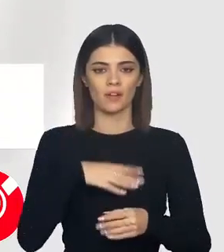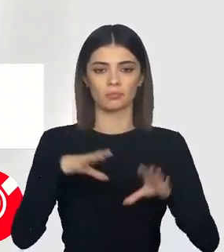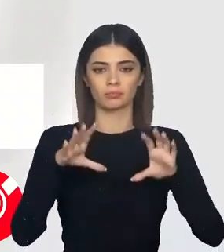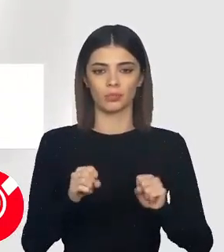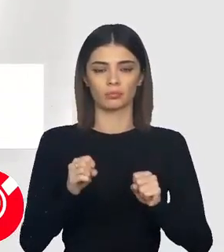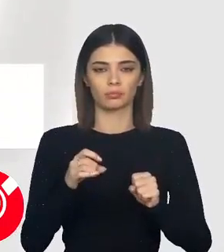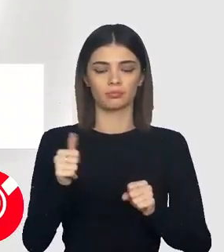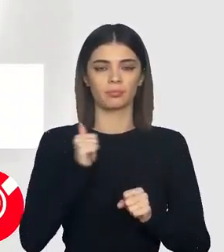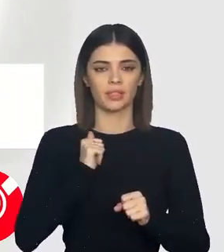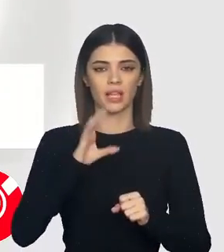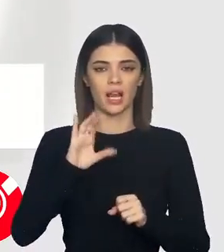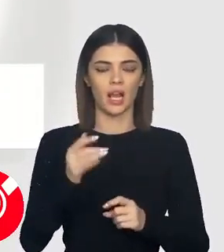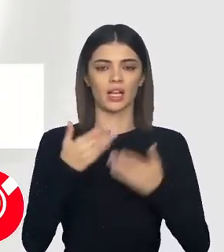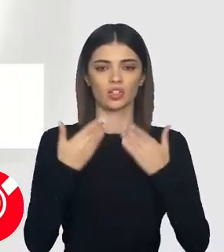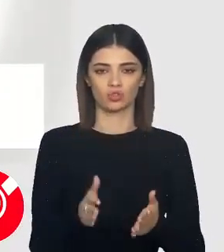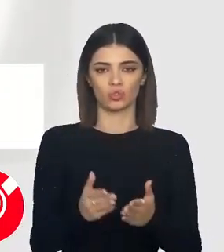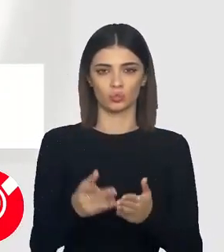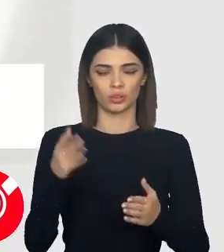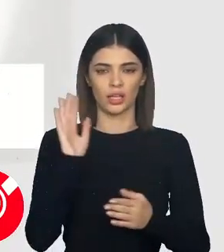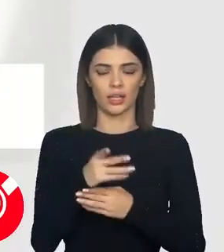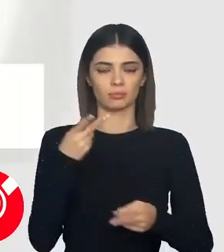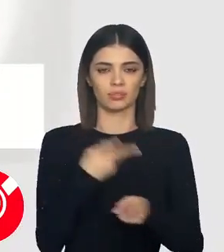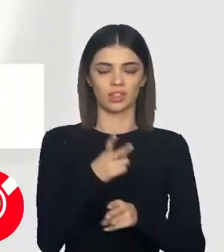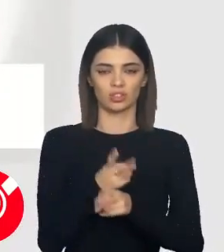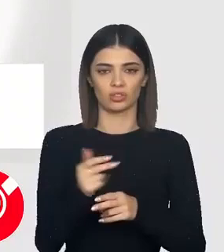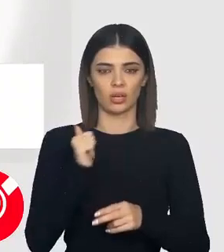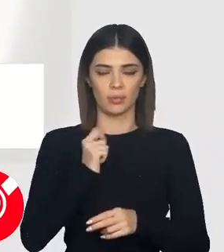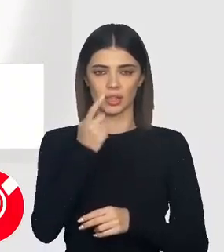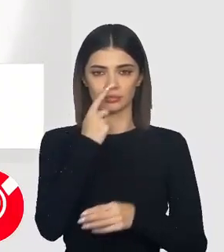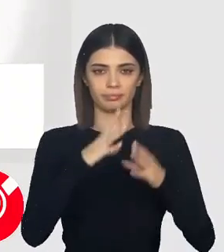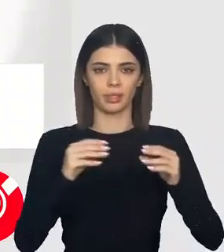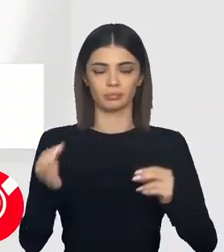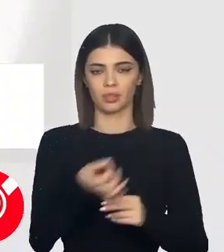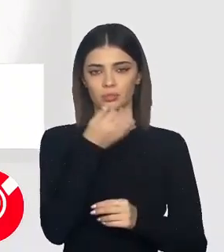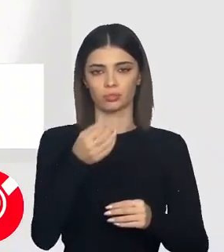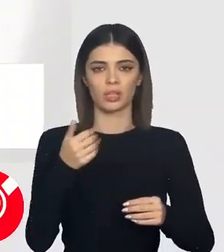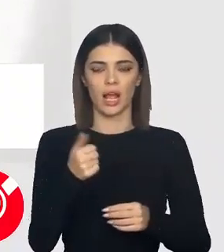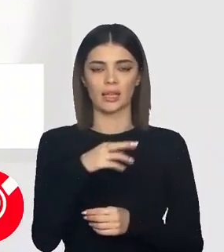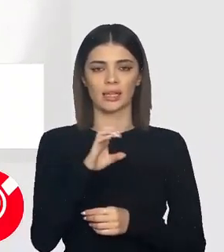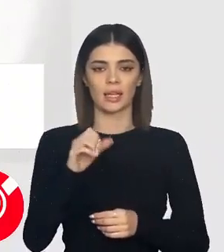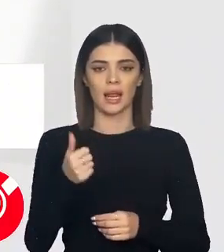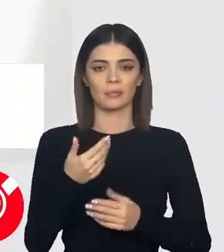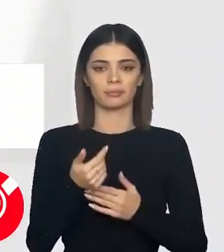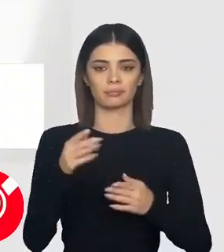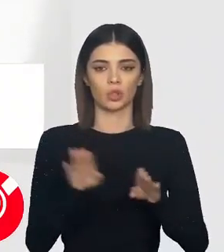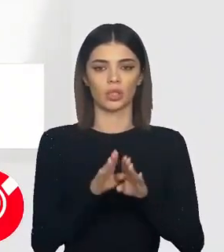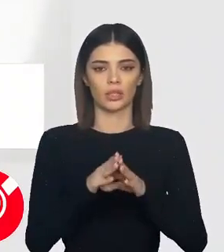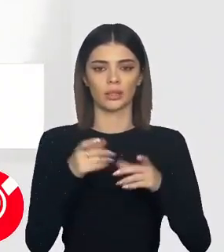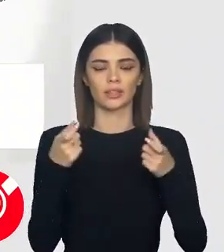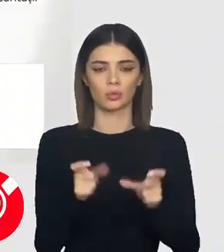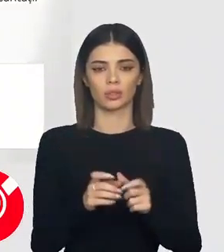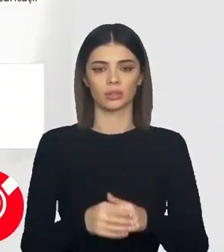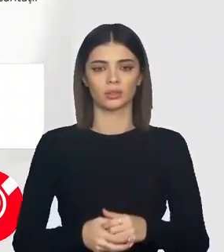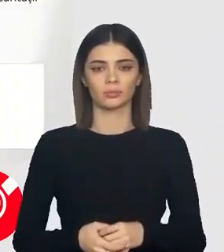bloggerii militari care la începutul invaziei au criticat armata rusă. Cu mai multe detalii se alătură acum Andreea Soare, editor la Monitorul